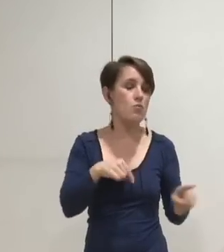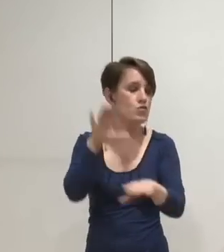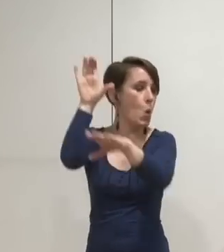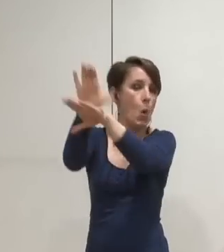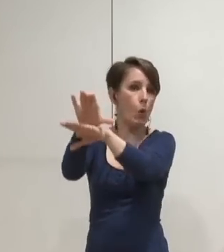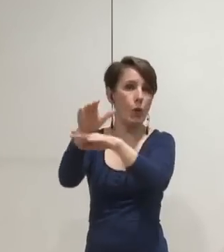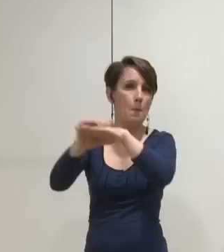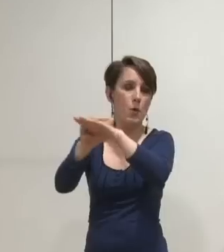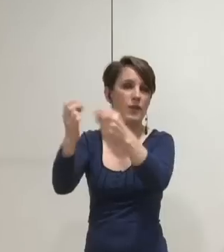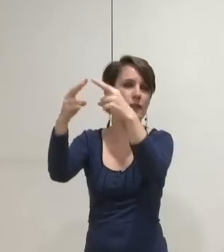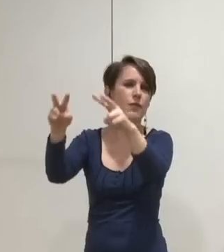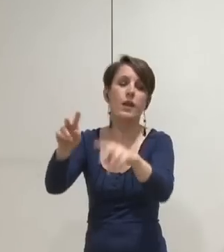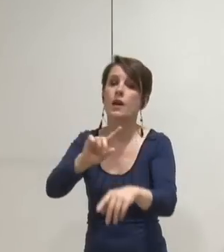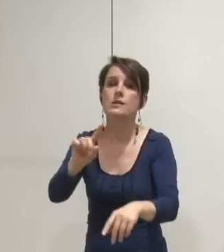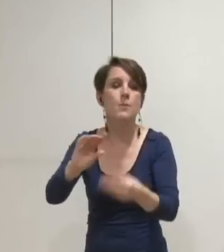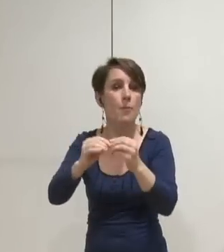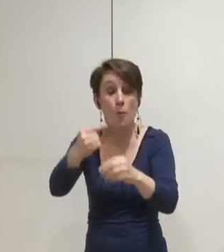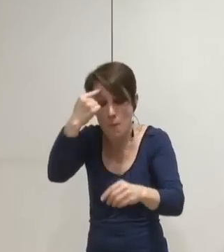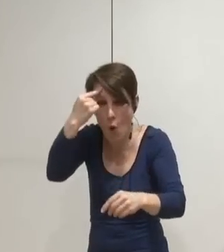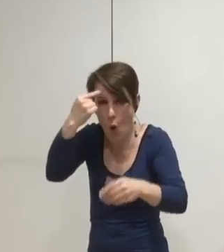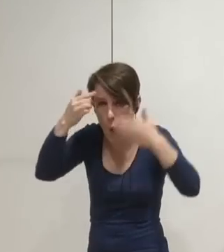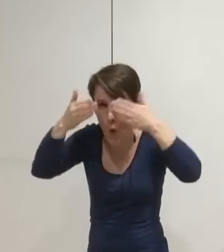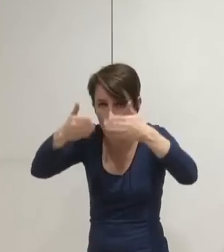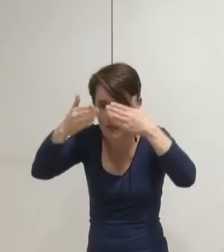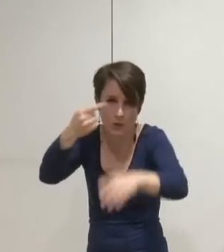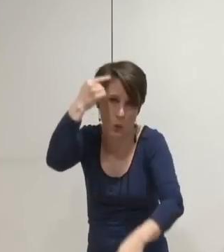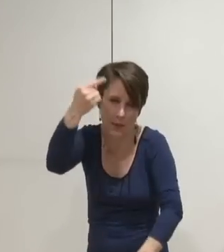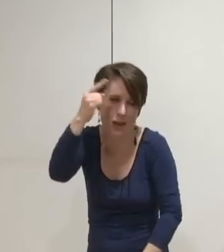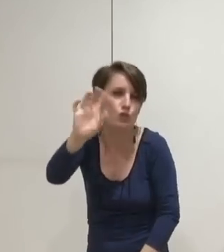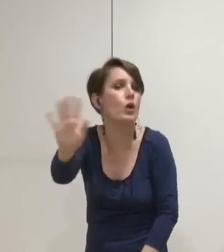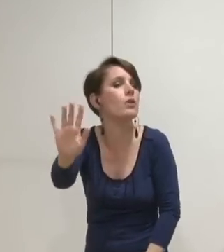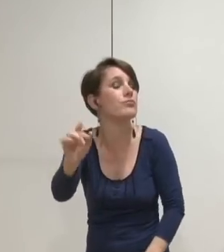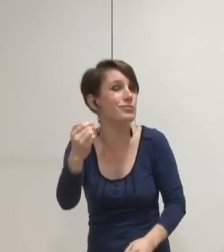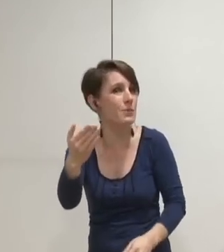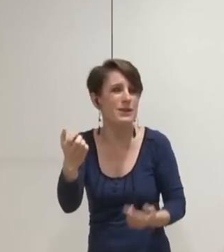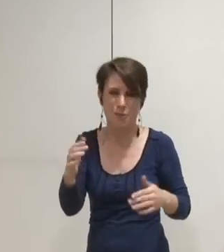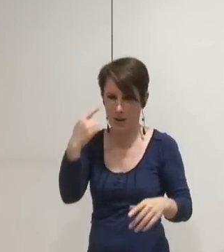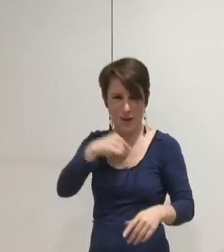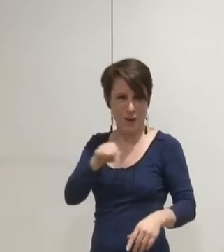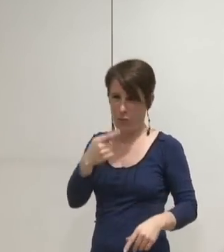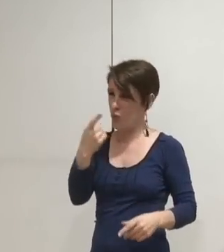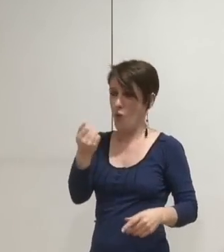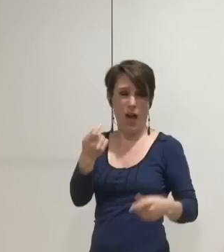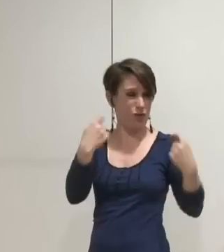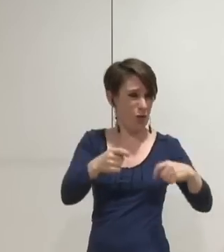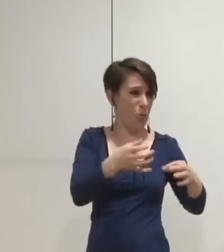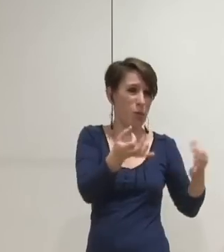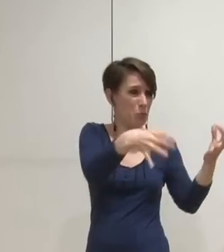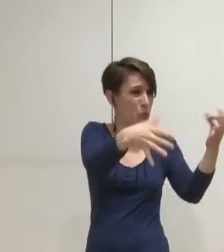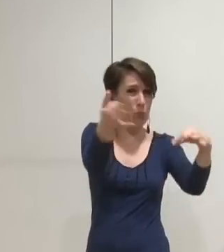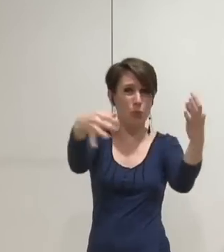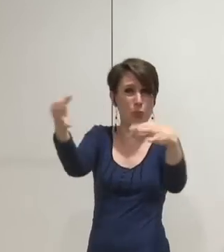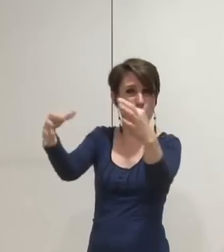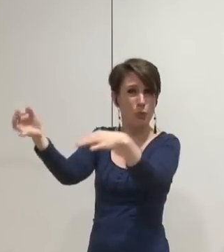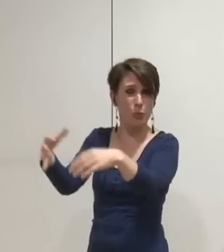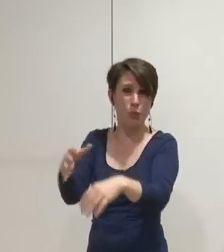pas par obsession intellectuelle certainement pas mais nous pensons que ce saupoudrage n'a aucun sens moins de 2800 €